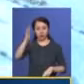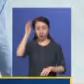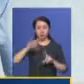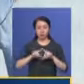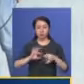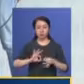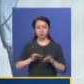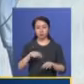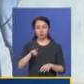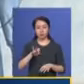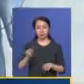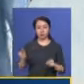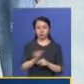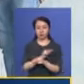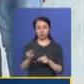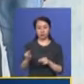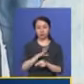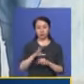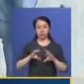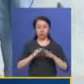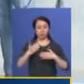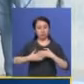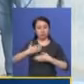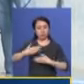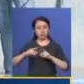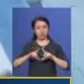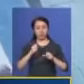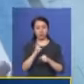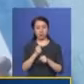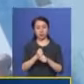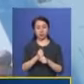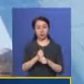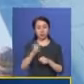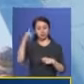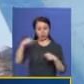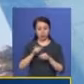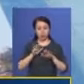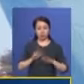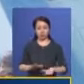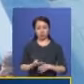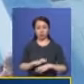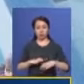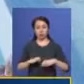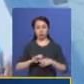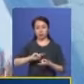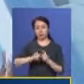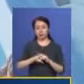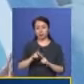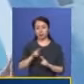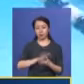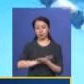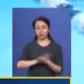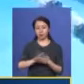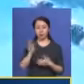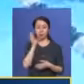Олимпийского резерва «Дельфин» отремонтировали фасад здания. Сейчас основной упор делался на материально-техническую базу комплекса. Заменены фильтры для очистки